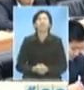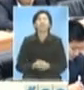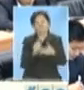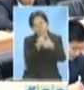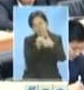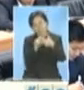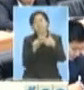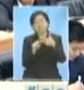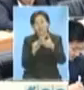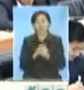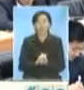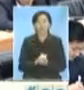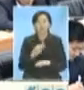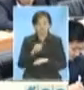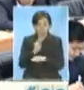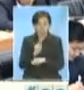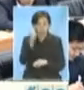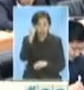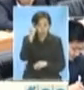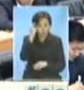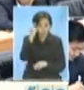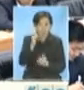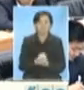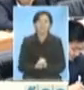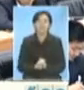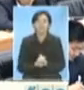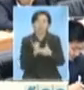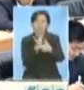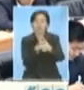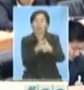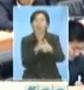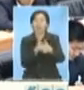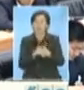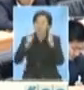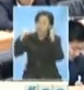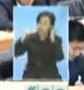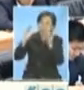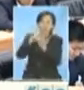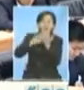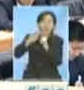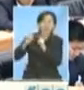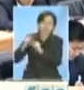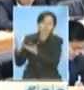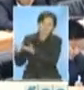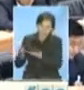ท่านประธานทราบไหมครับว่าในส่วนของการชักจูงการลงทุนจากต่างประเทศเข้ามาในประเทศไท